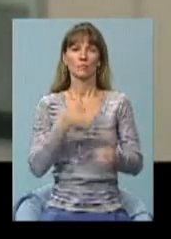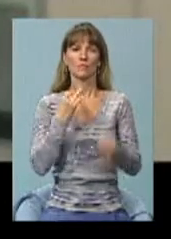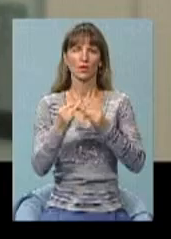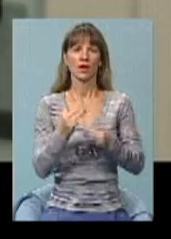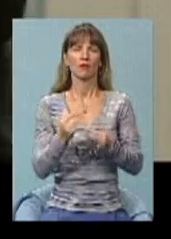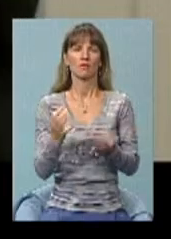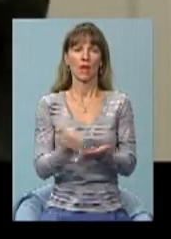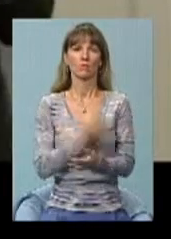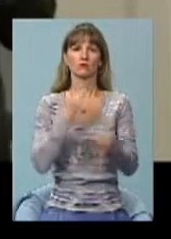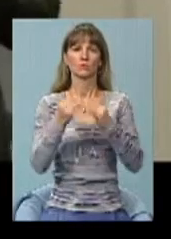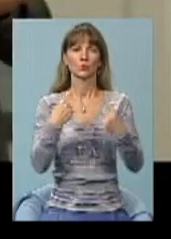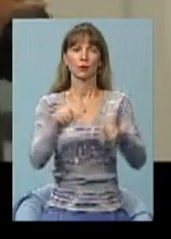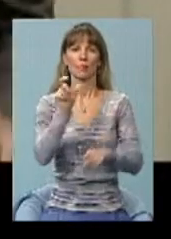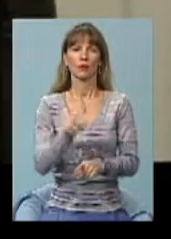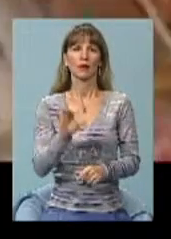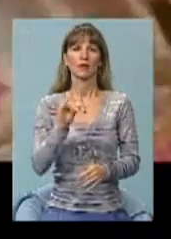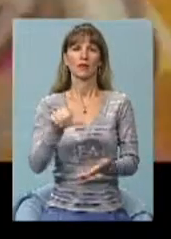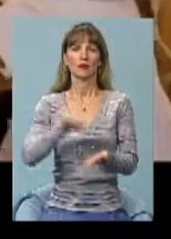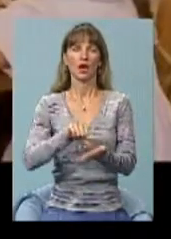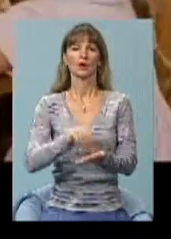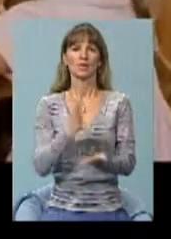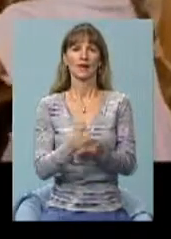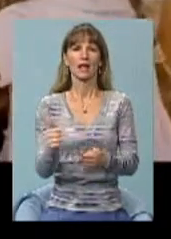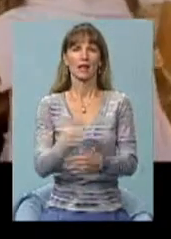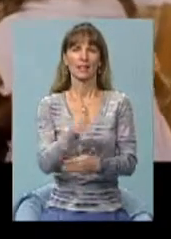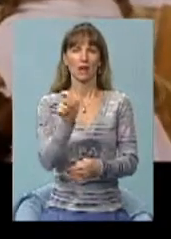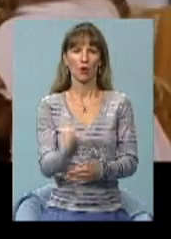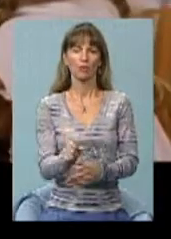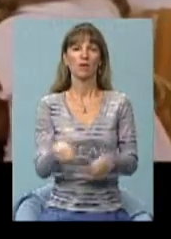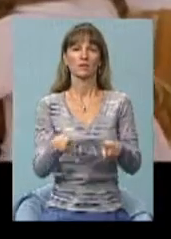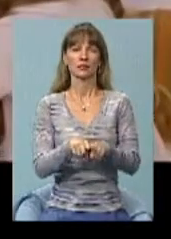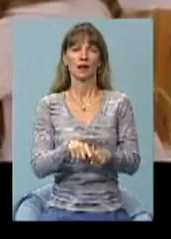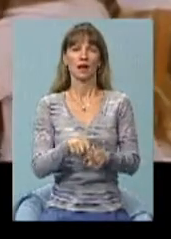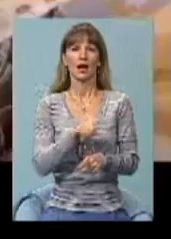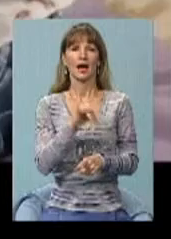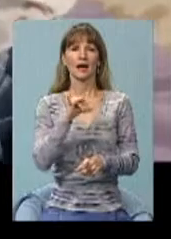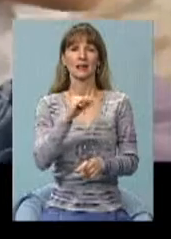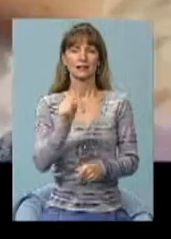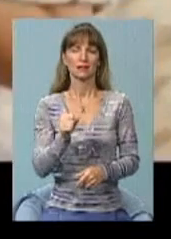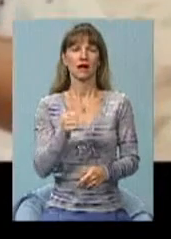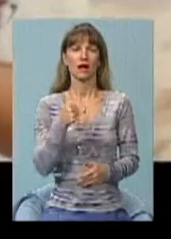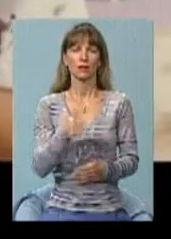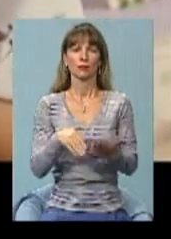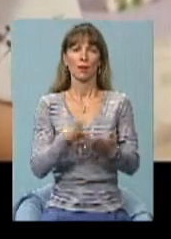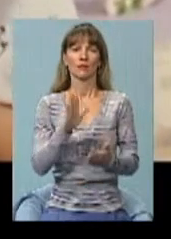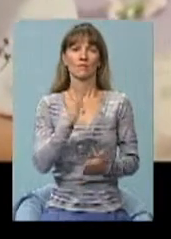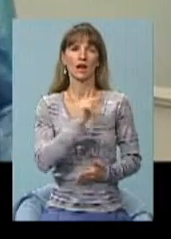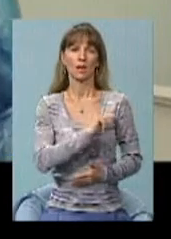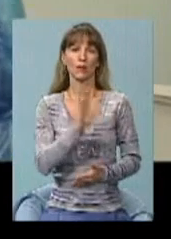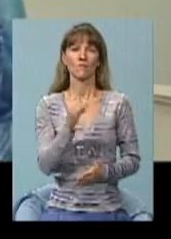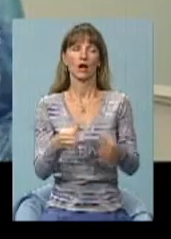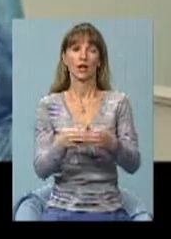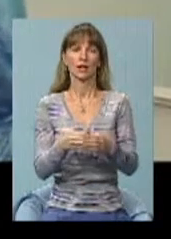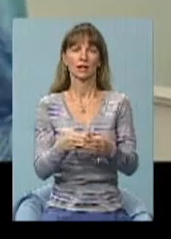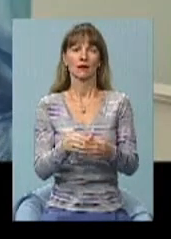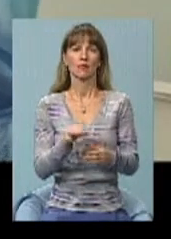мову з іншими, а також виступає лідером. Така риса допомагає добре зарекомендувати себе на роботі, у колективі, з друзями